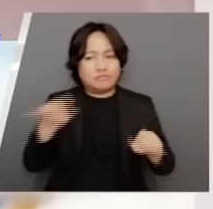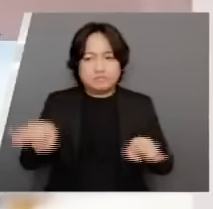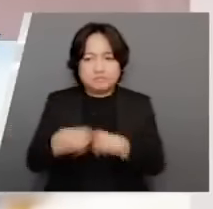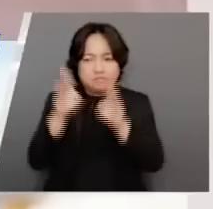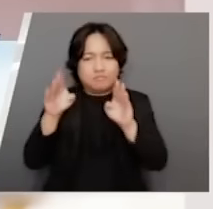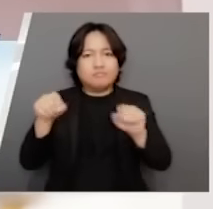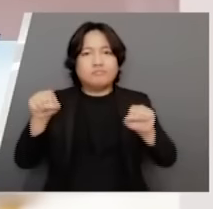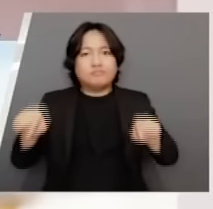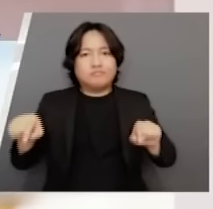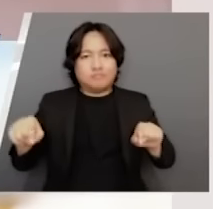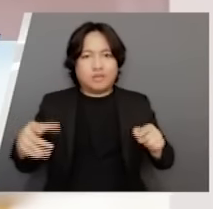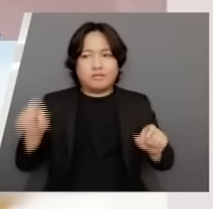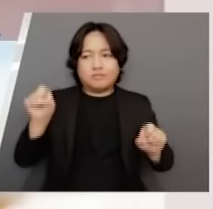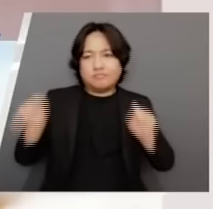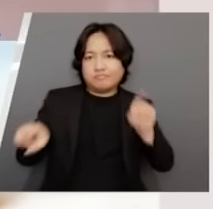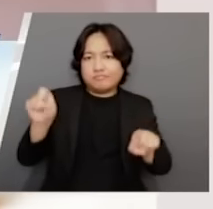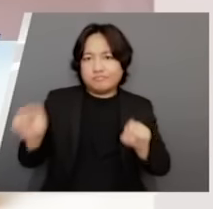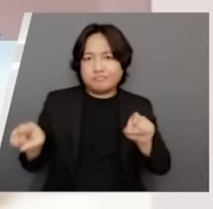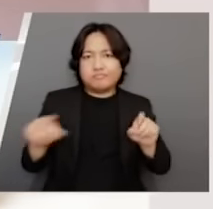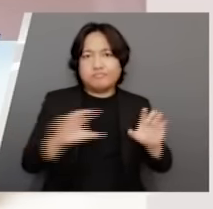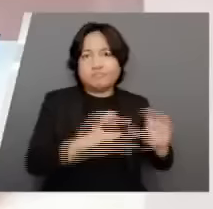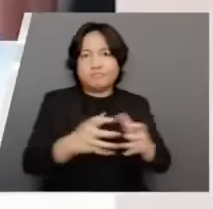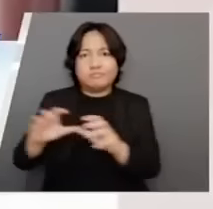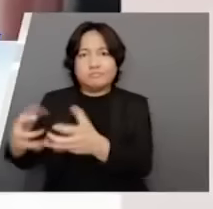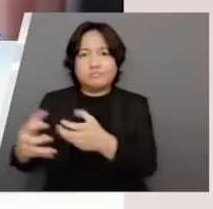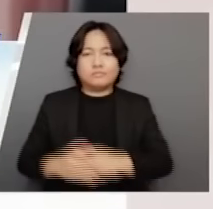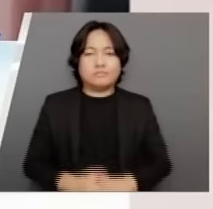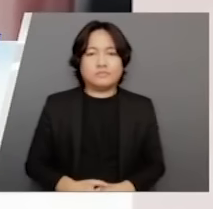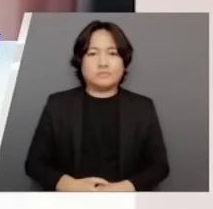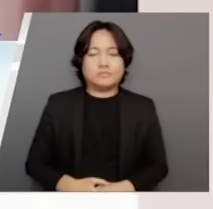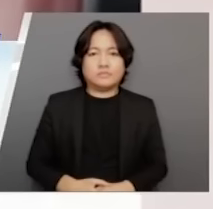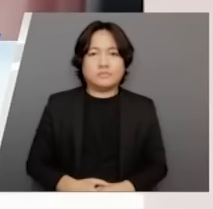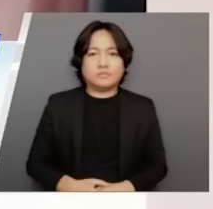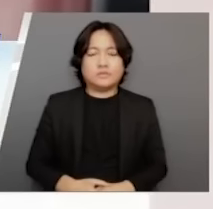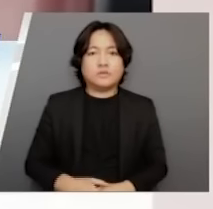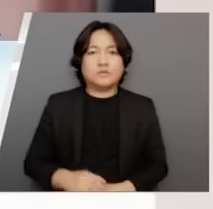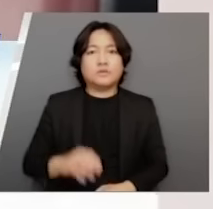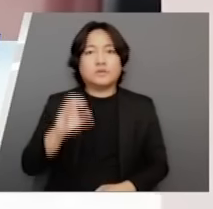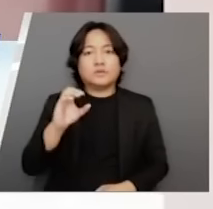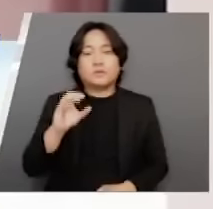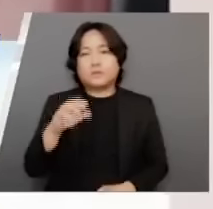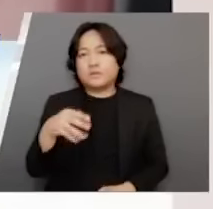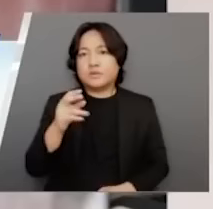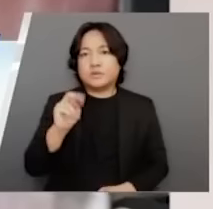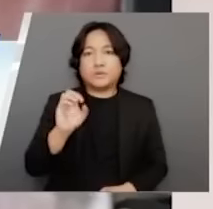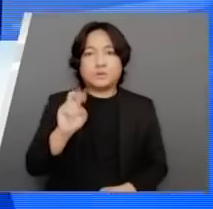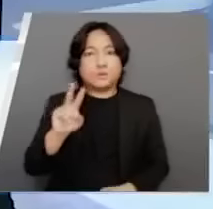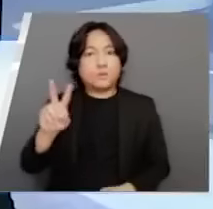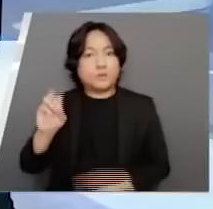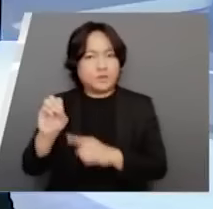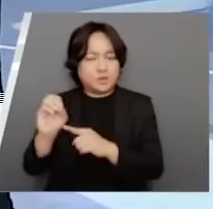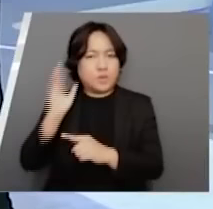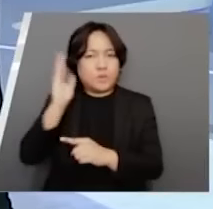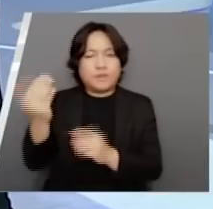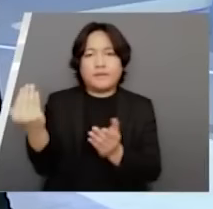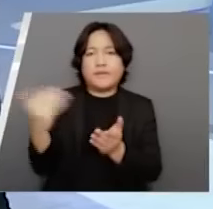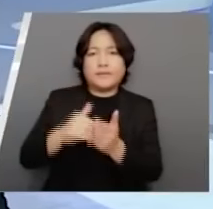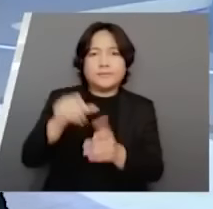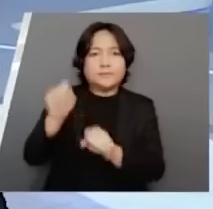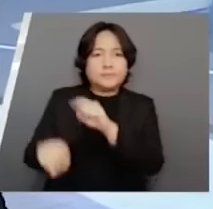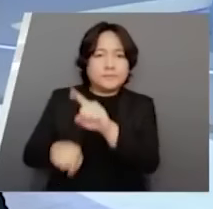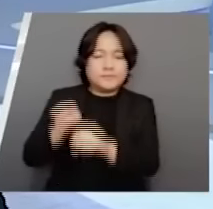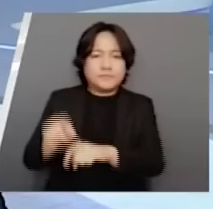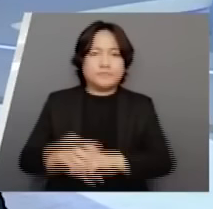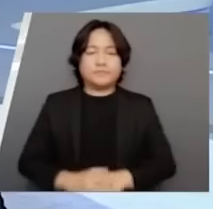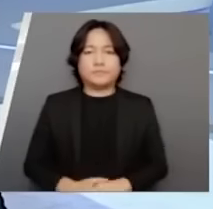Miyerkules, November 20, itinakda ang pagdinig ng House Committee on Good Government and Public Accountability. At bago po yan, humarap si Vice